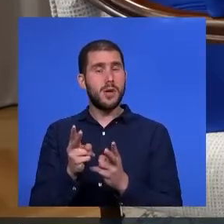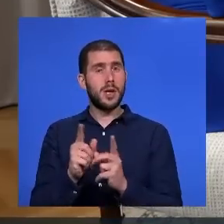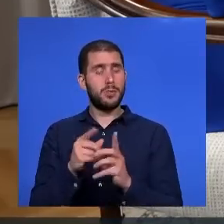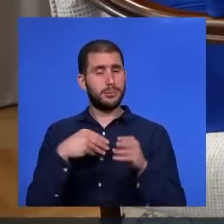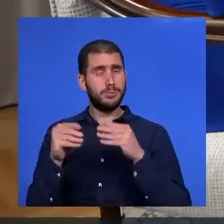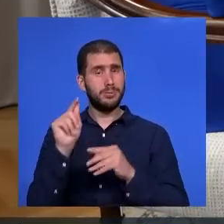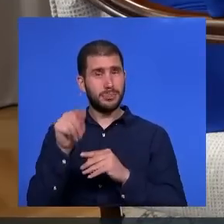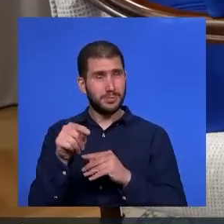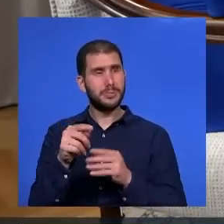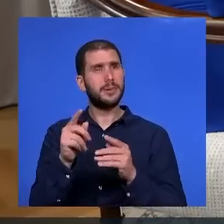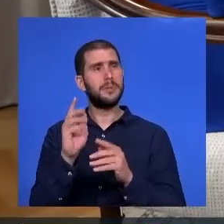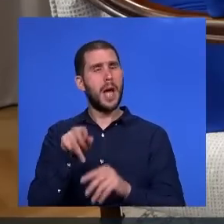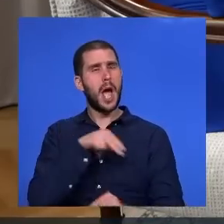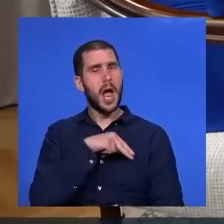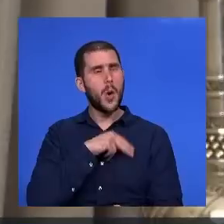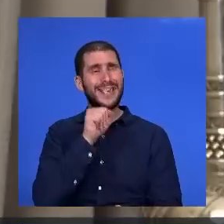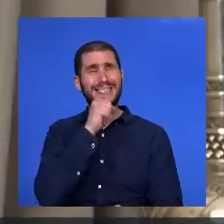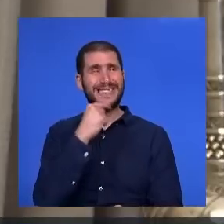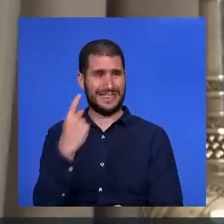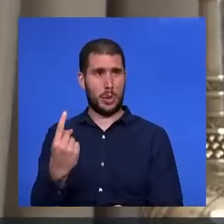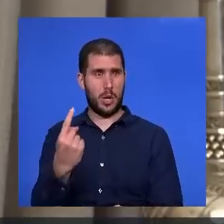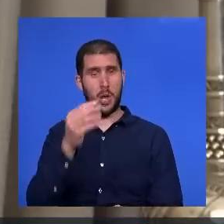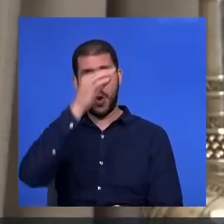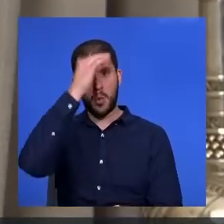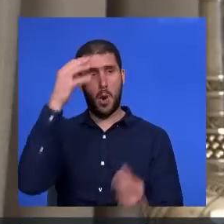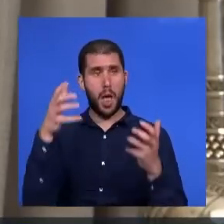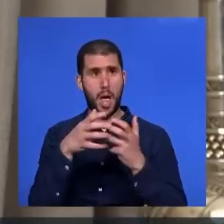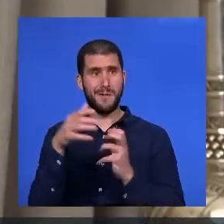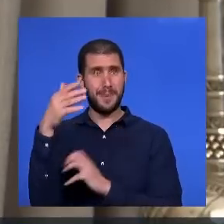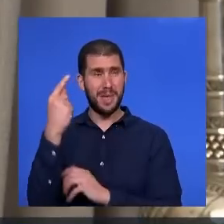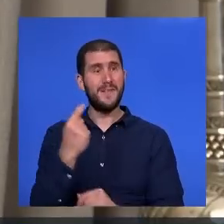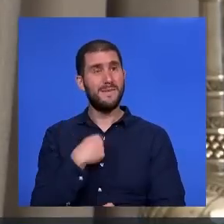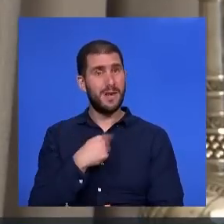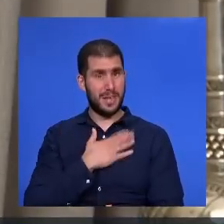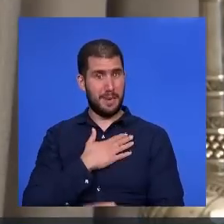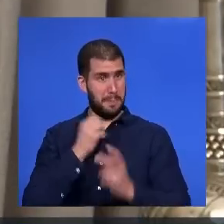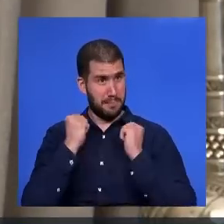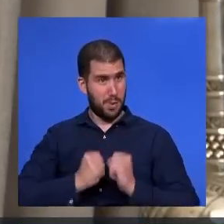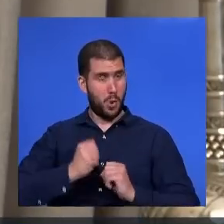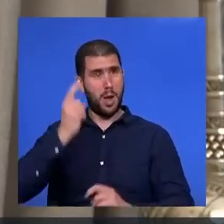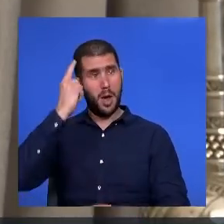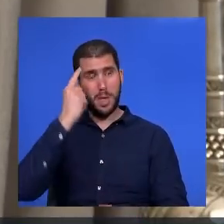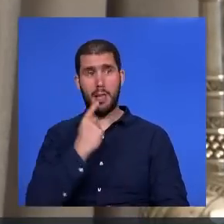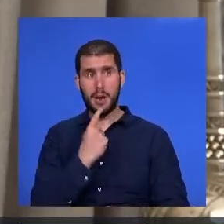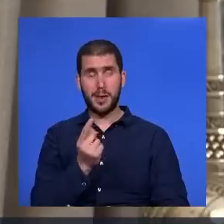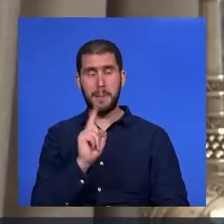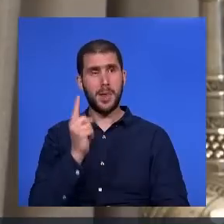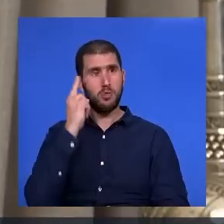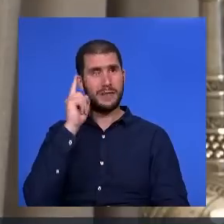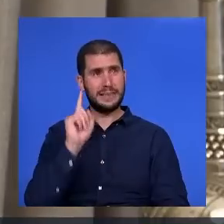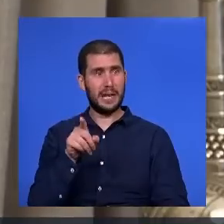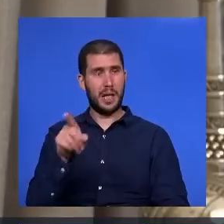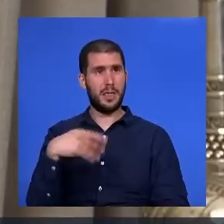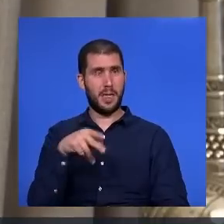למרחב, יישא באחריות היסטורית לגורל העם והמדינה, ואני בוודאי אדע גם לומר על מי אני חושב